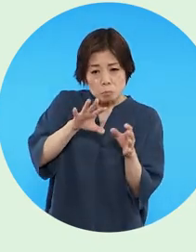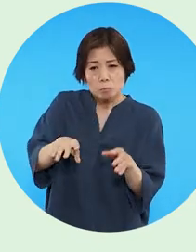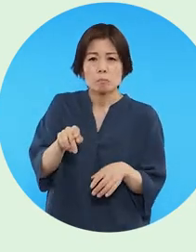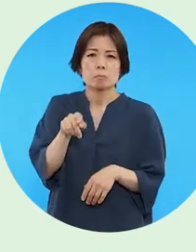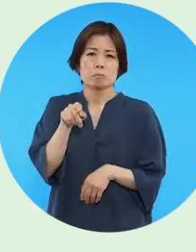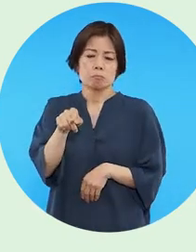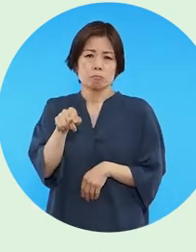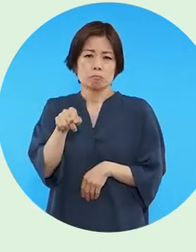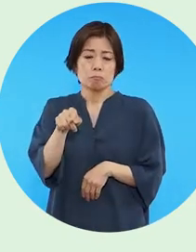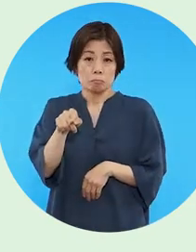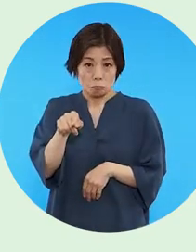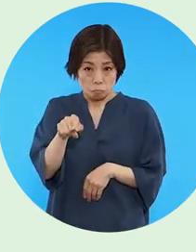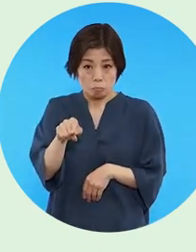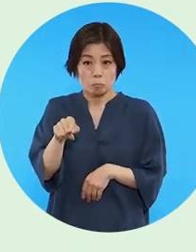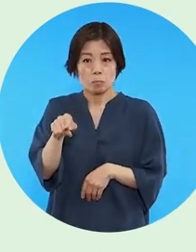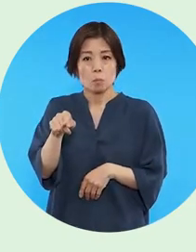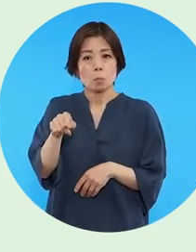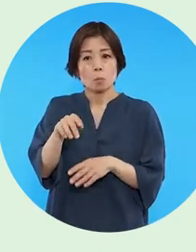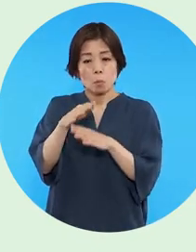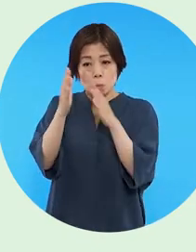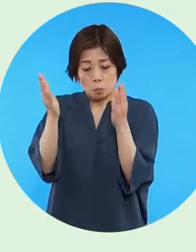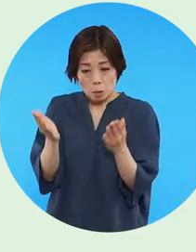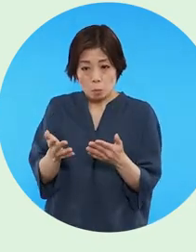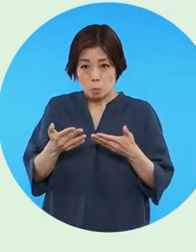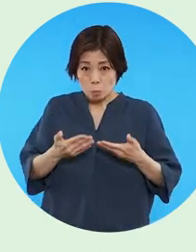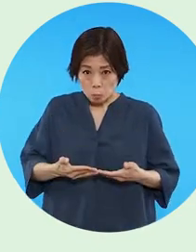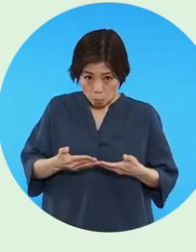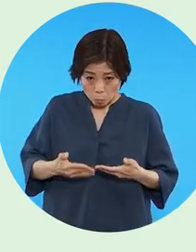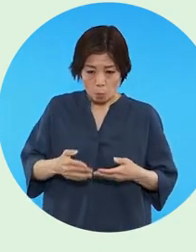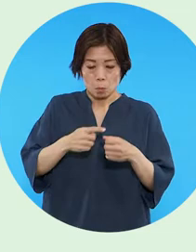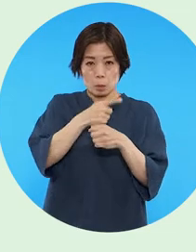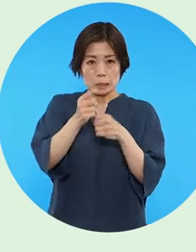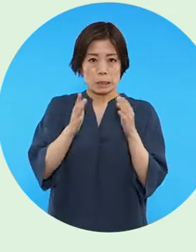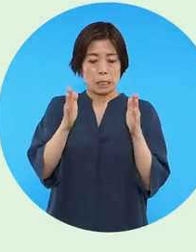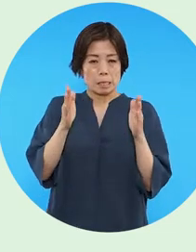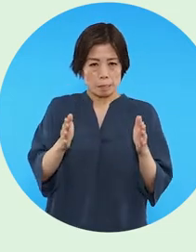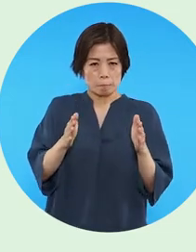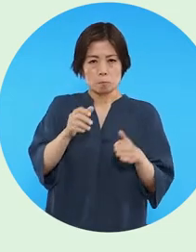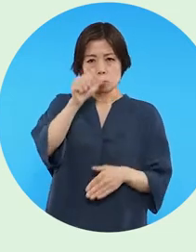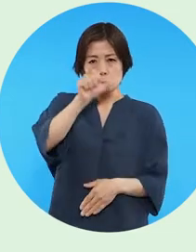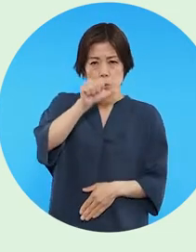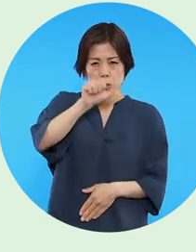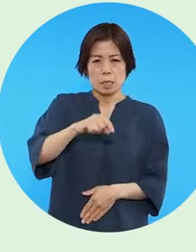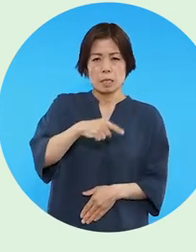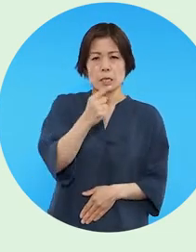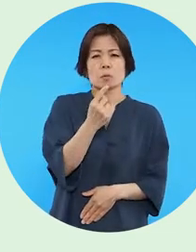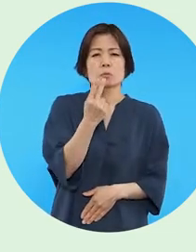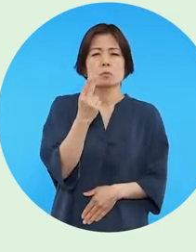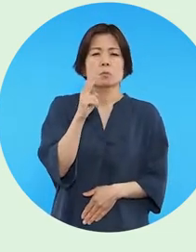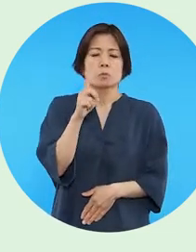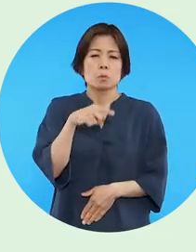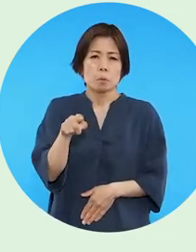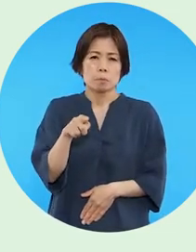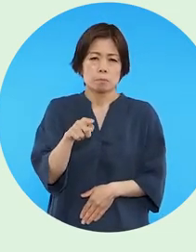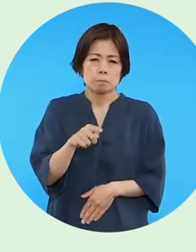品。区の1年間の可燃ごみ量に換算するとおよそ5100トンになります